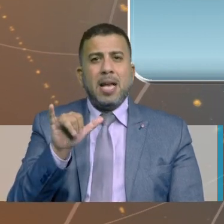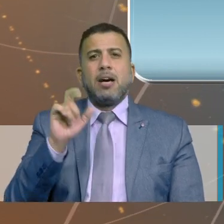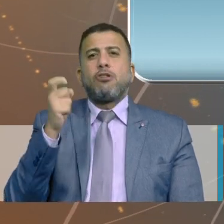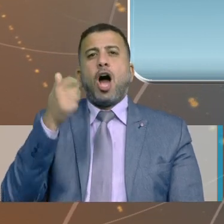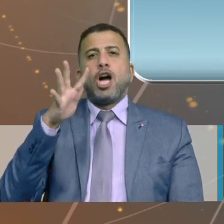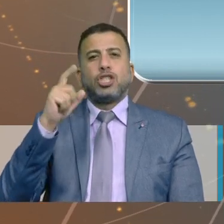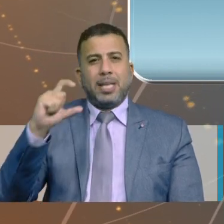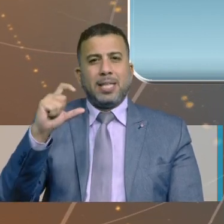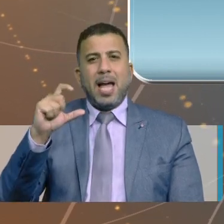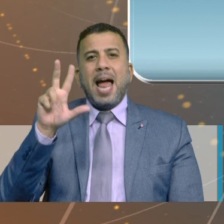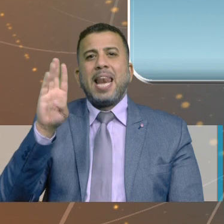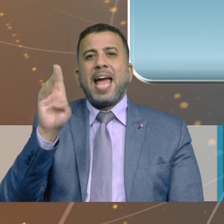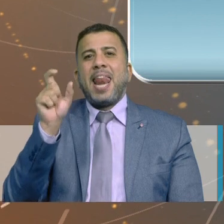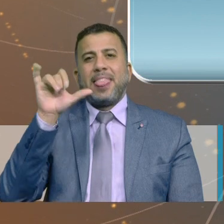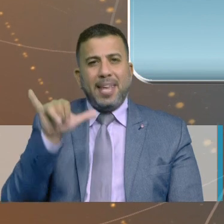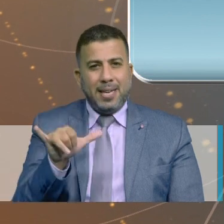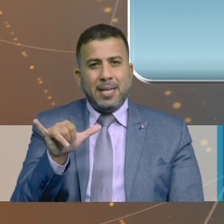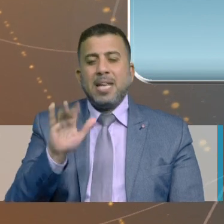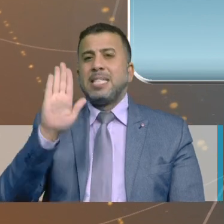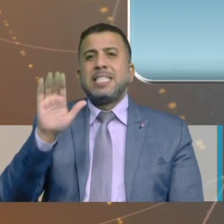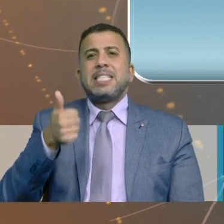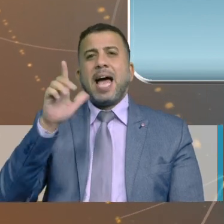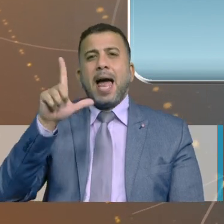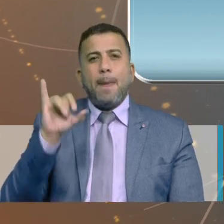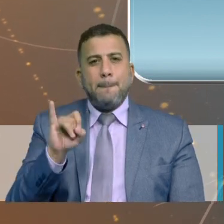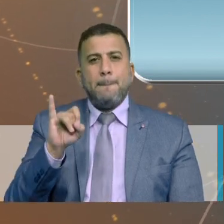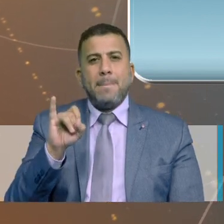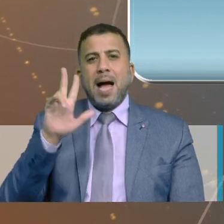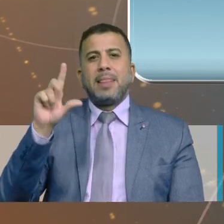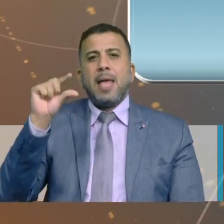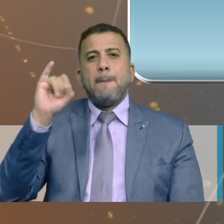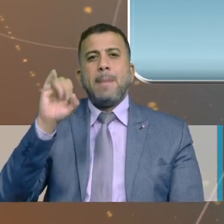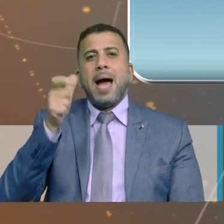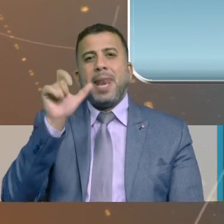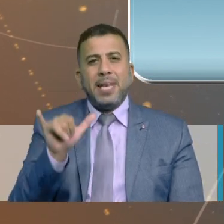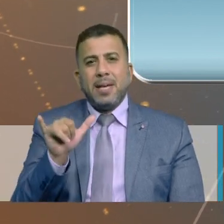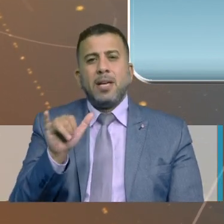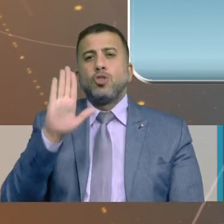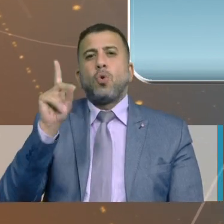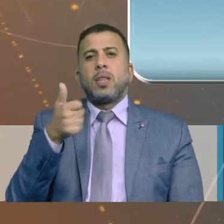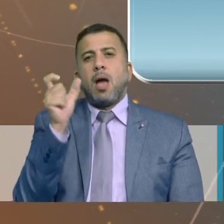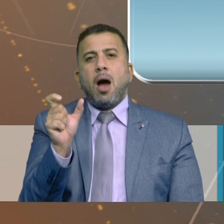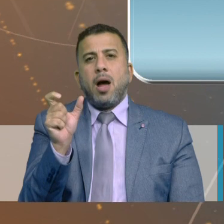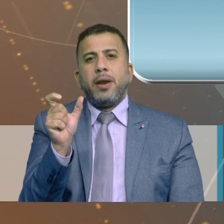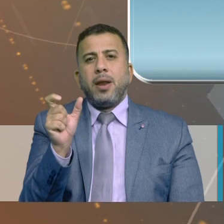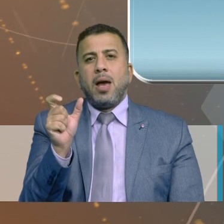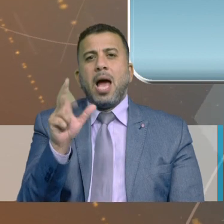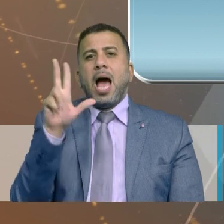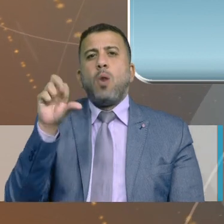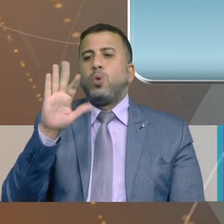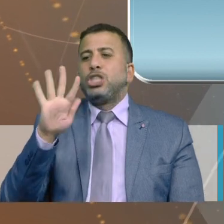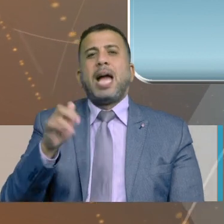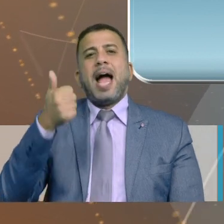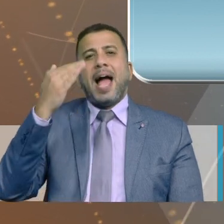الشحي راشد سعيد عبيد بن فريش الكندي سالم خليفه سالم الدهماني سلطان عبدالله